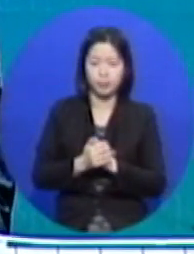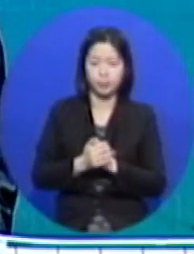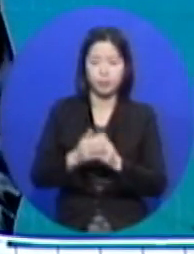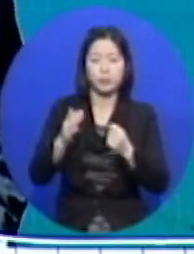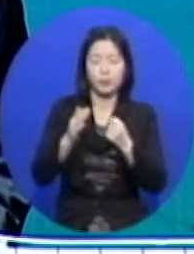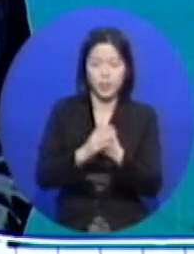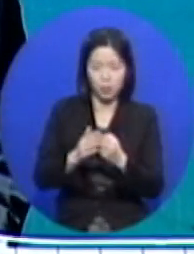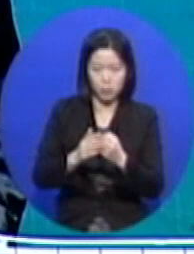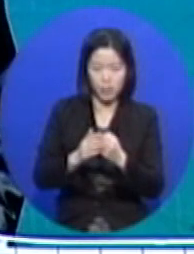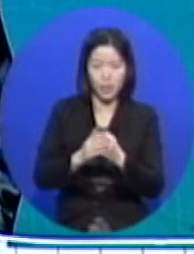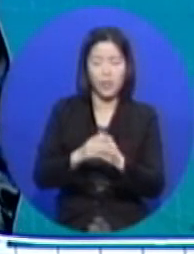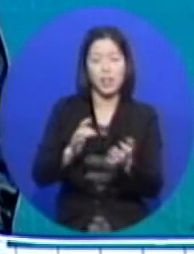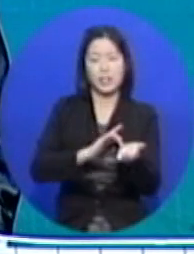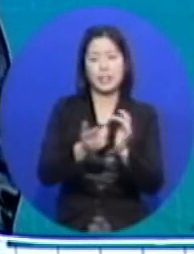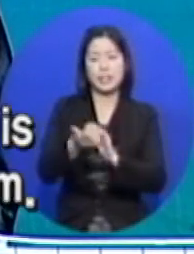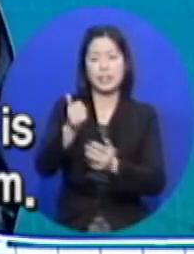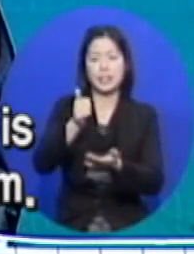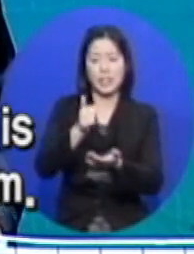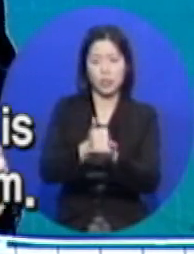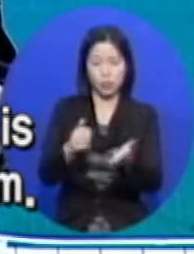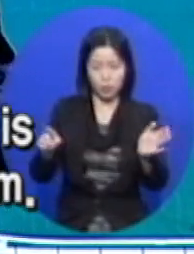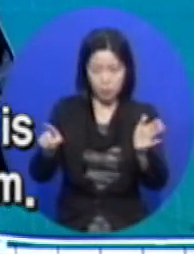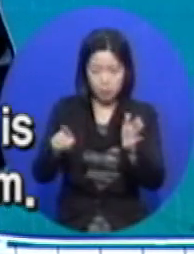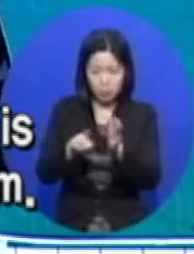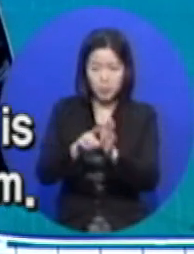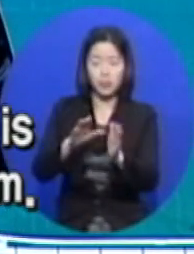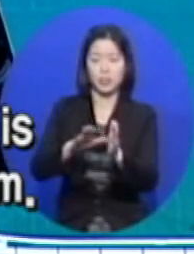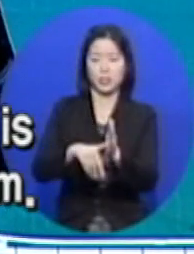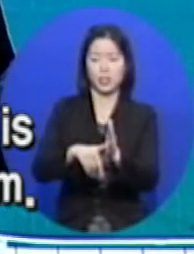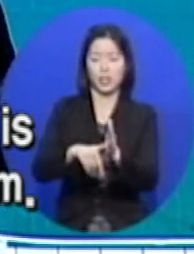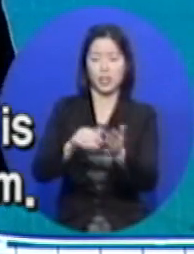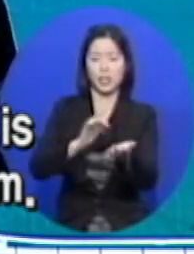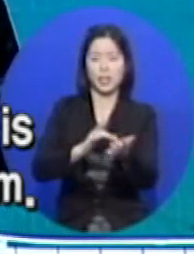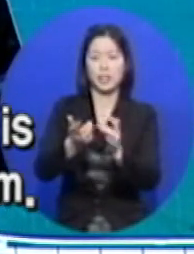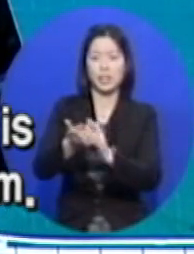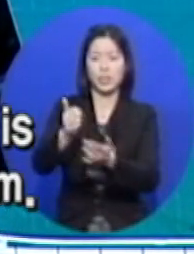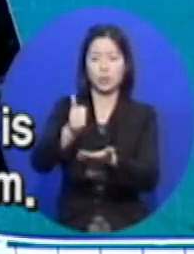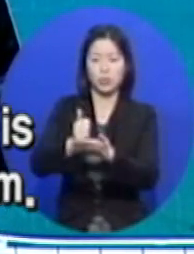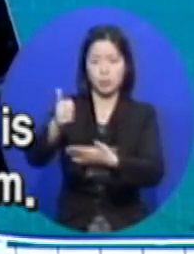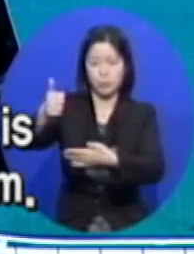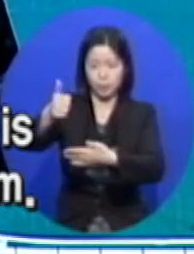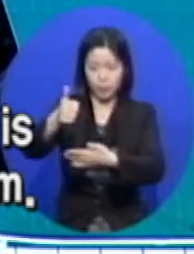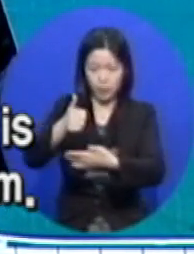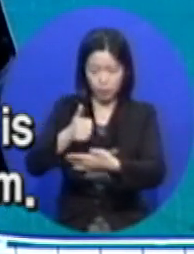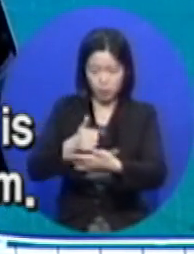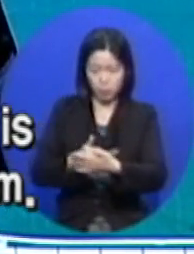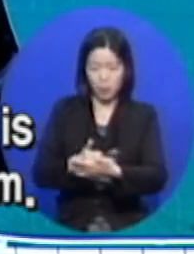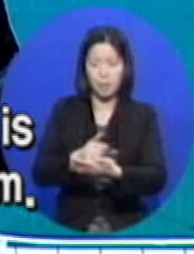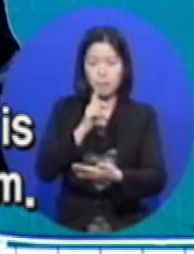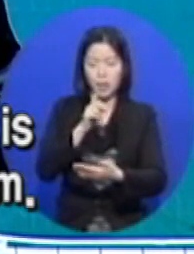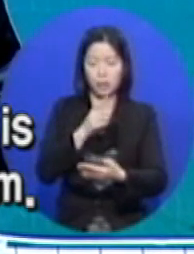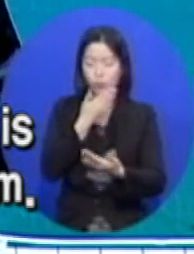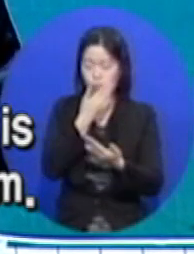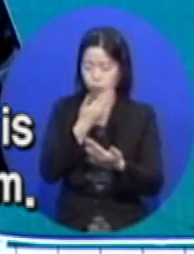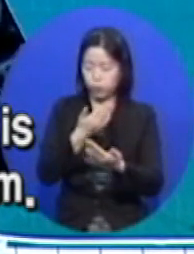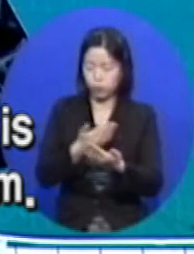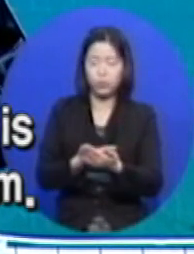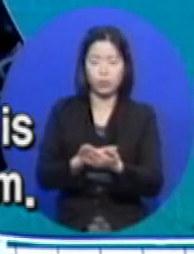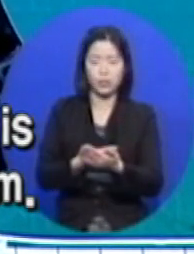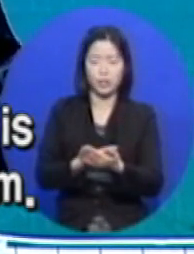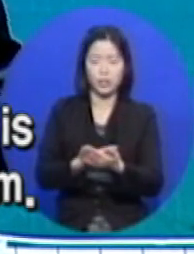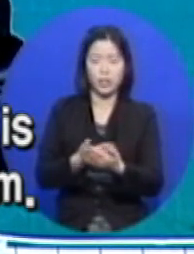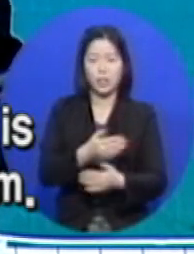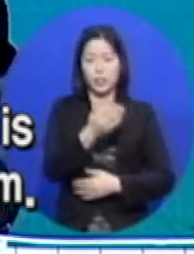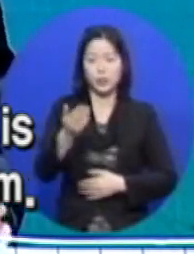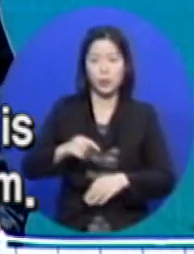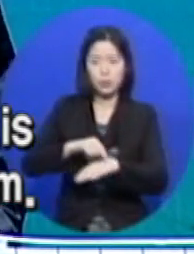그러므로 여러분 예수를 믿을 때 예수님을 영접한 다는 말이 얼마나 중요한 것인지 예수님을 여러분 마음에